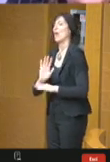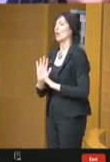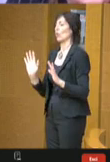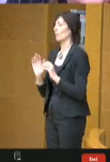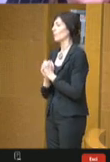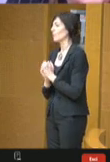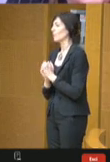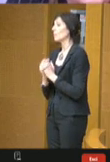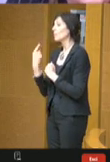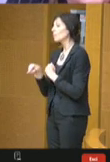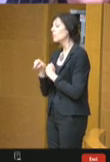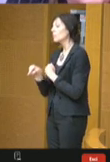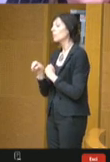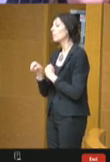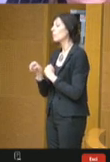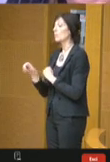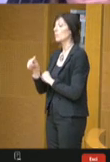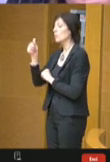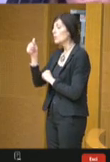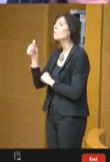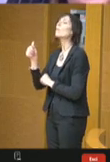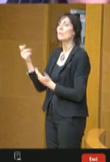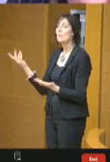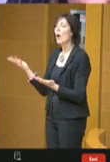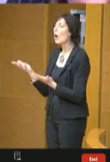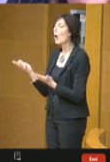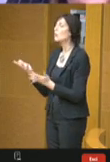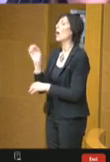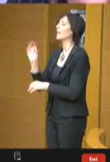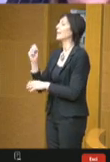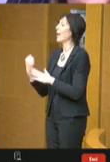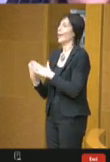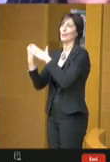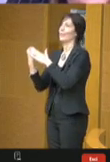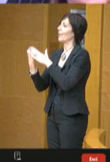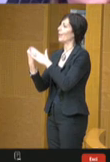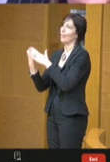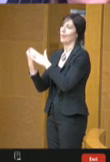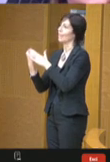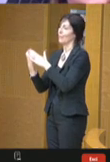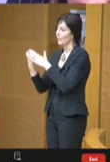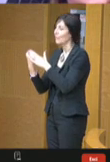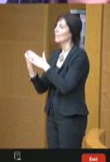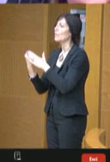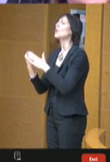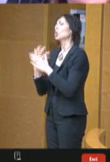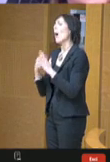innanzitutto gli insegnanti di sostegno. Piano straordinario che abbiamo